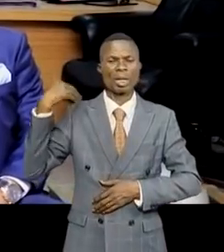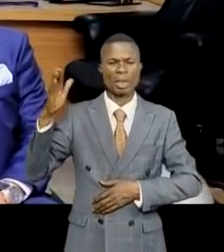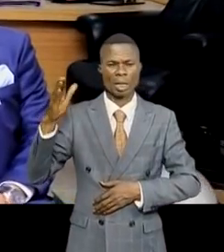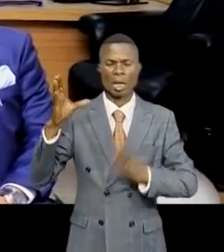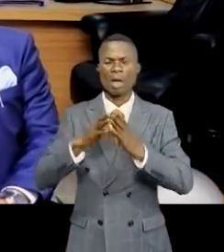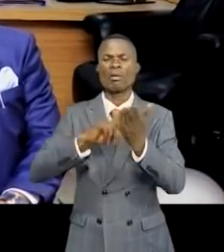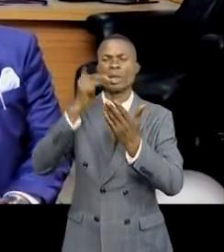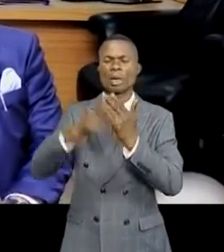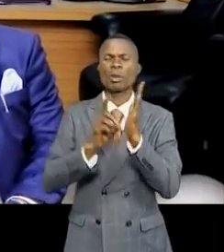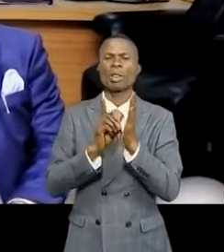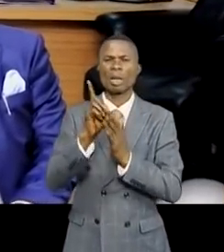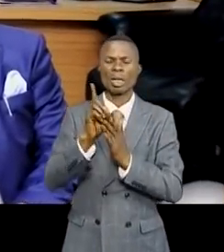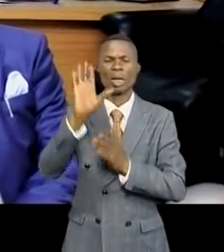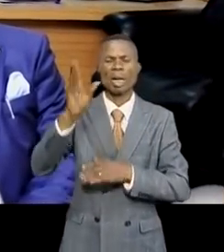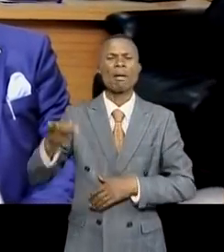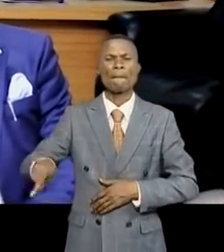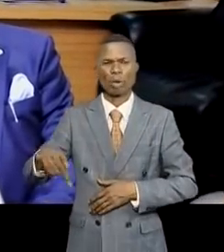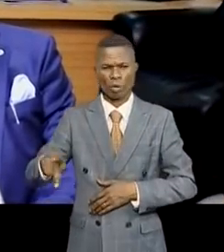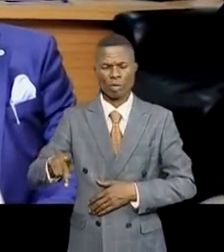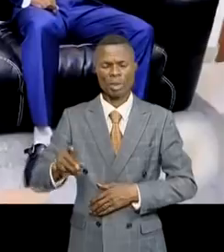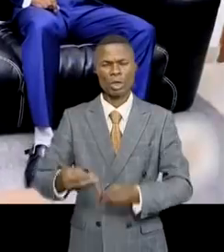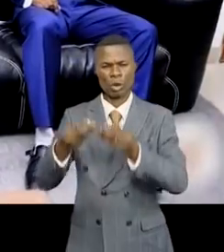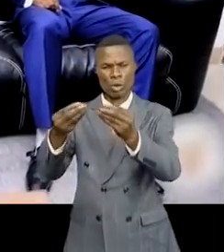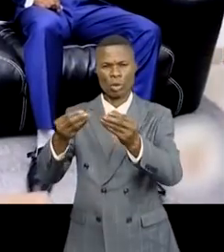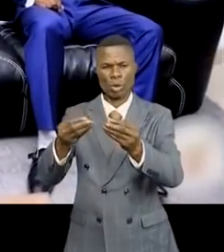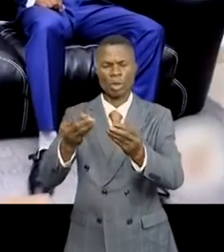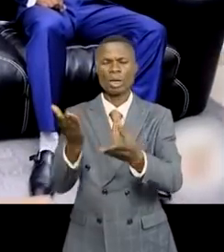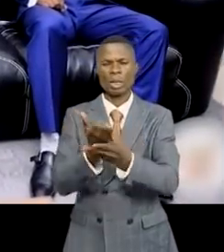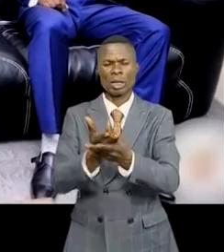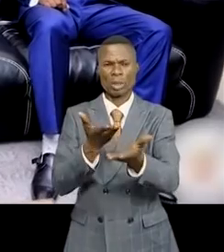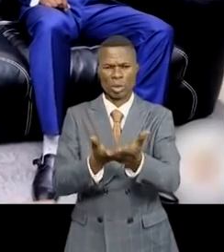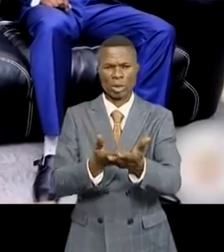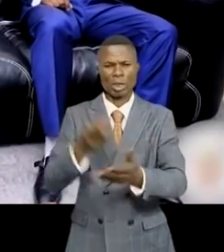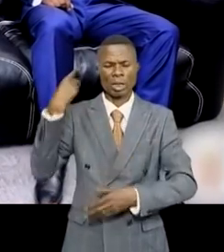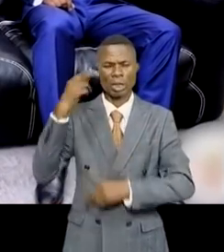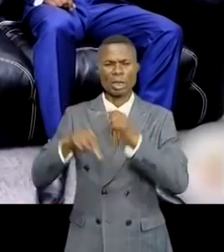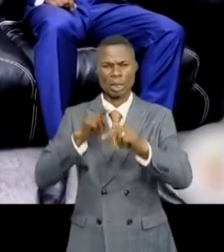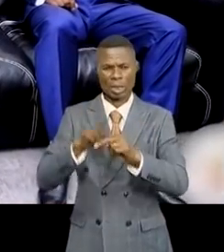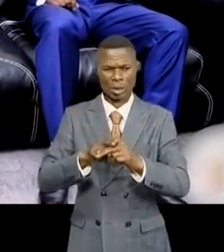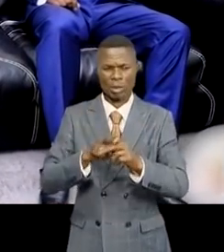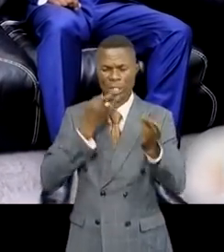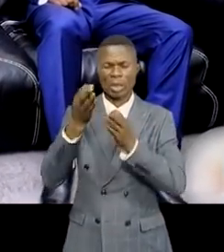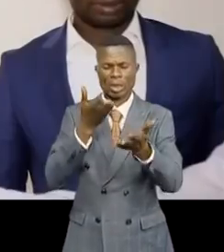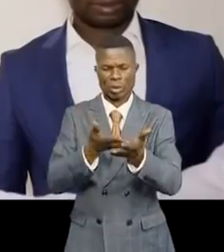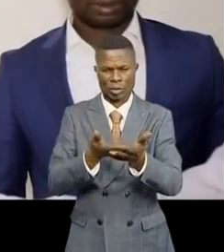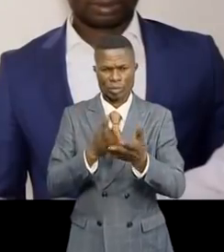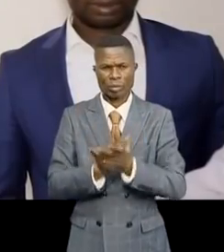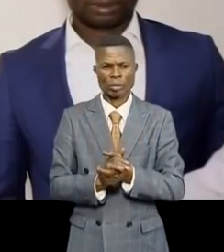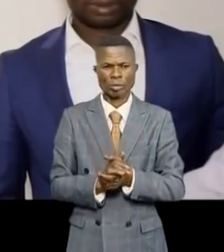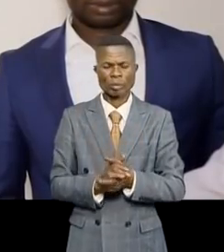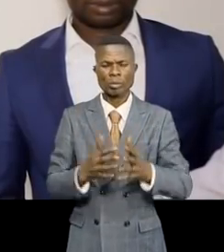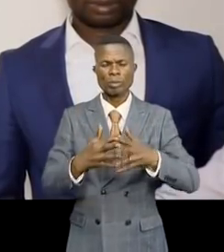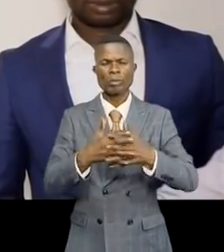des projets de développement rural qui lui ont soumis, comme le confirme le député national Olive Mundekereza. Des